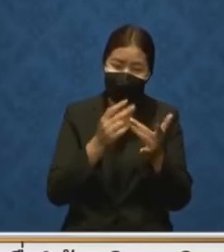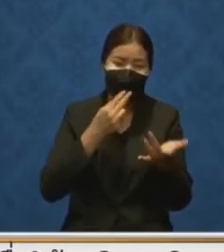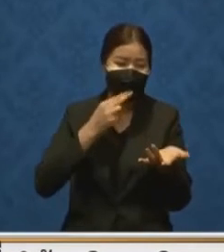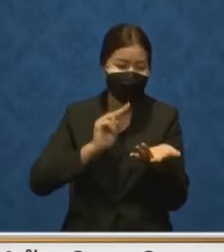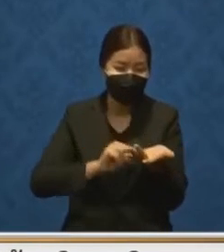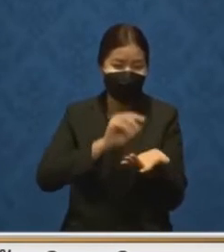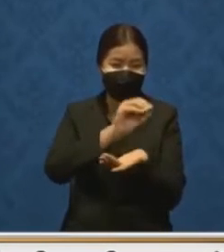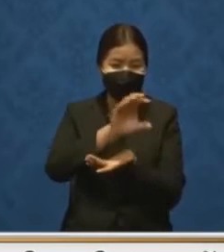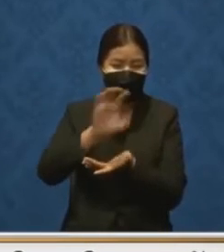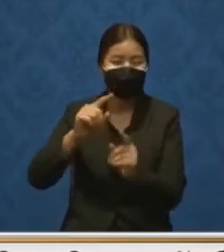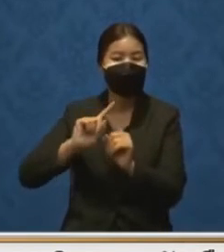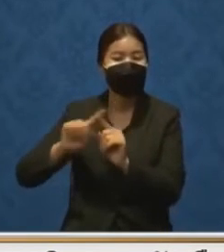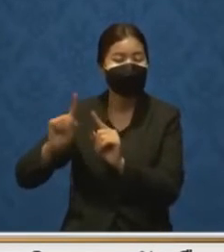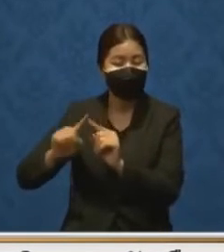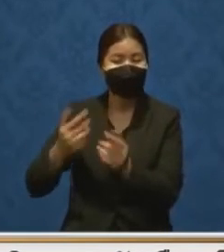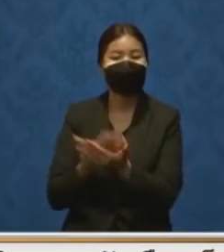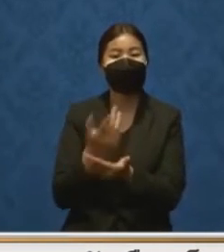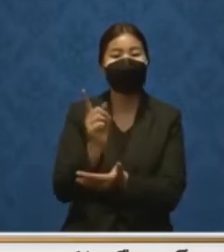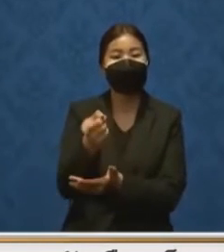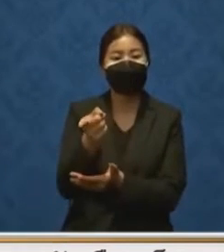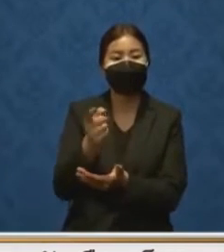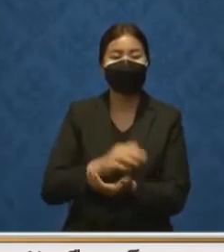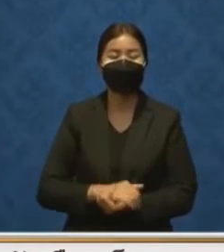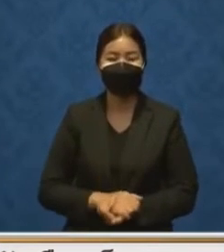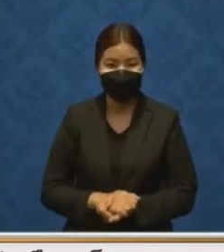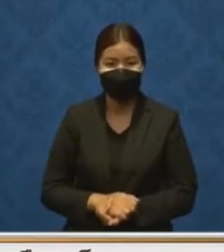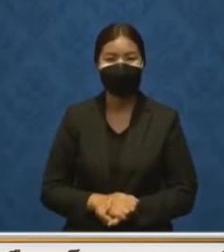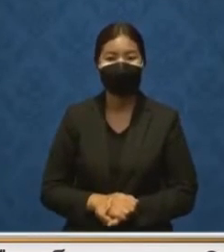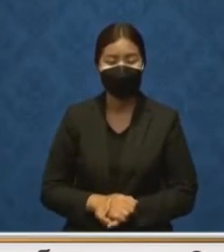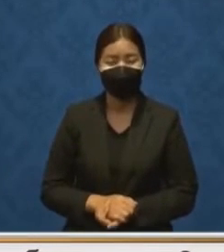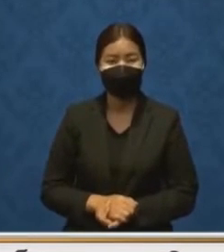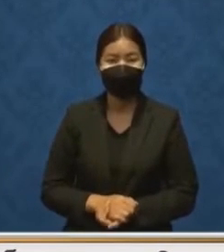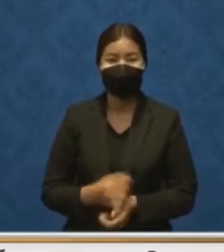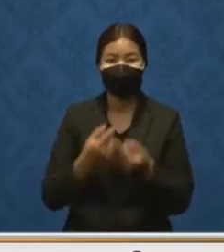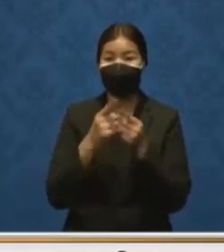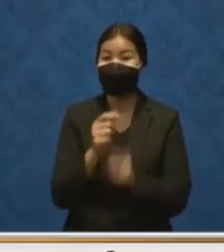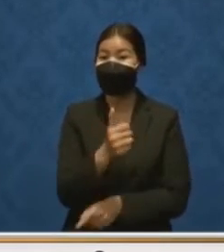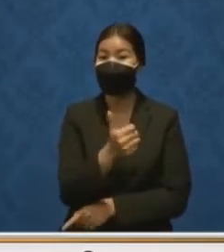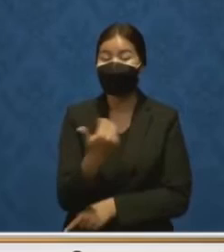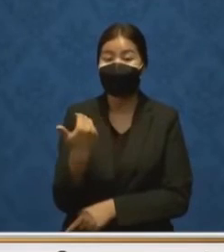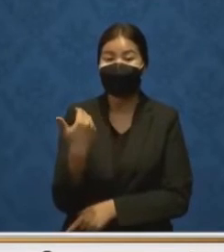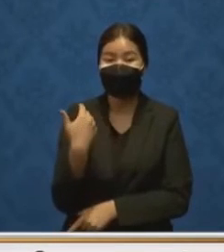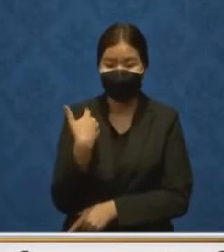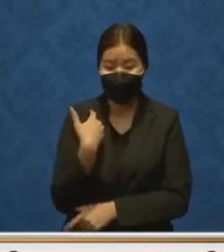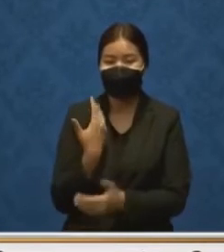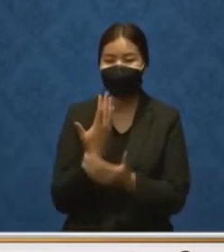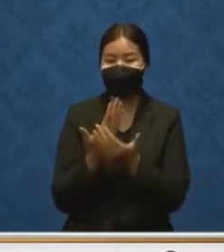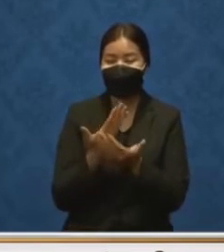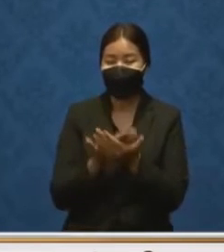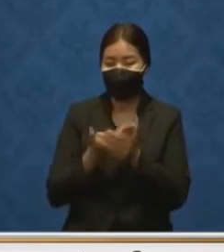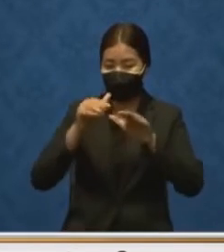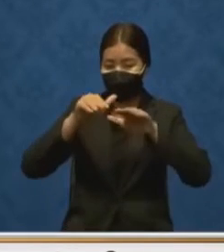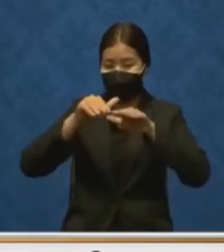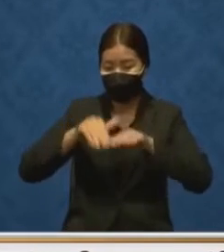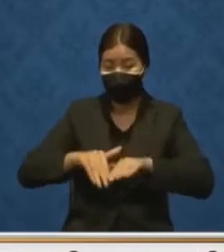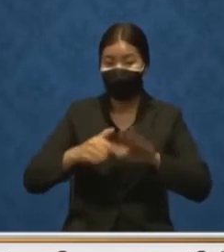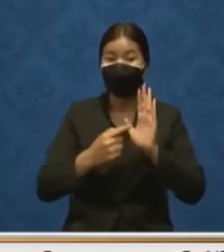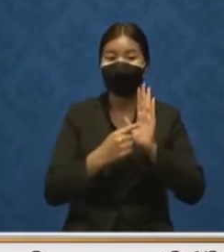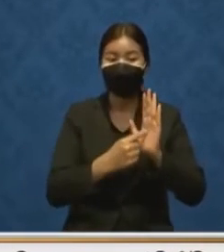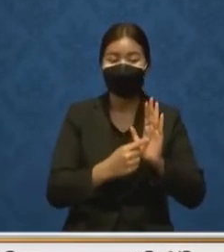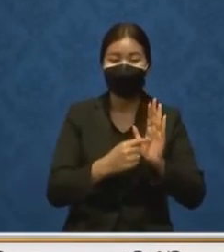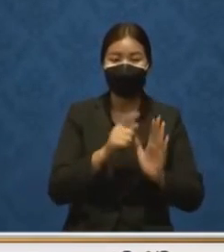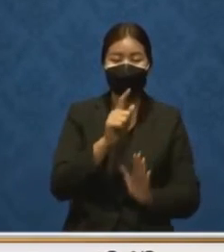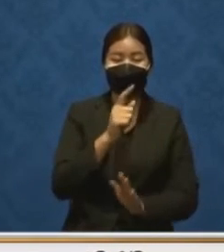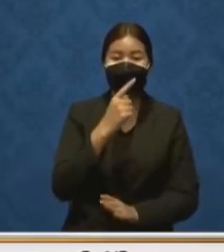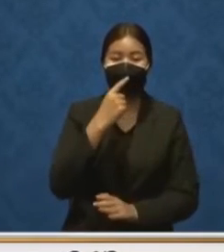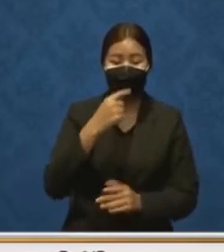ยังไมมีการปรับขึ้นนะครับแตว่ากมีหายตัวครัที่ราคาปรับลดลง เช่น AT